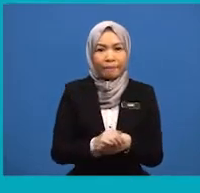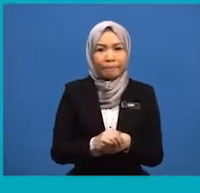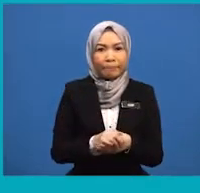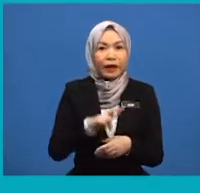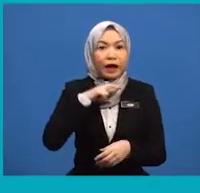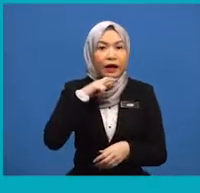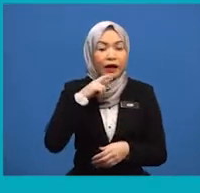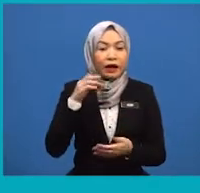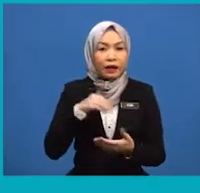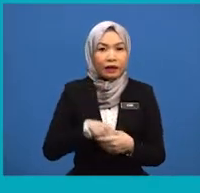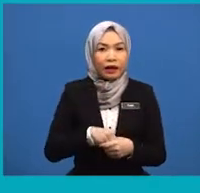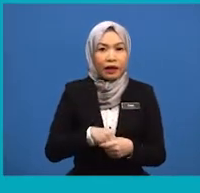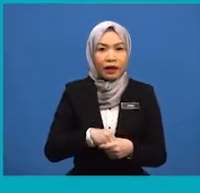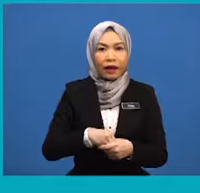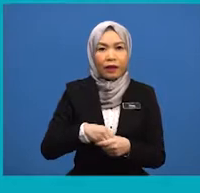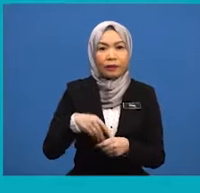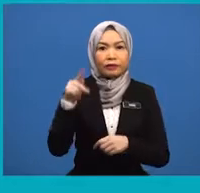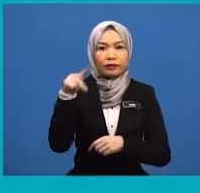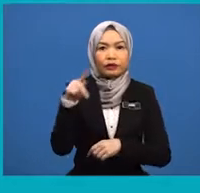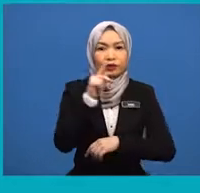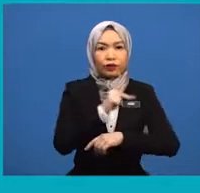dalam sudokod ini?